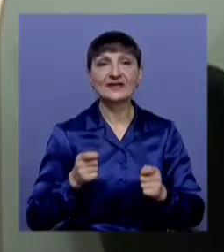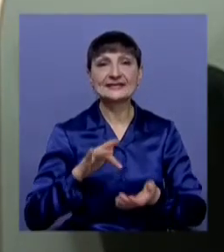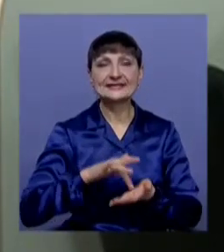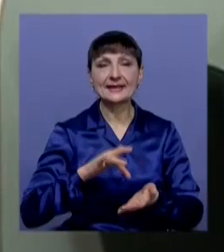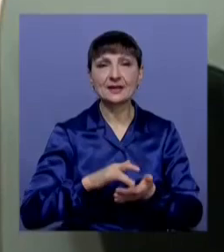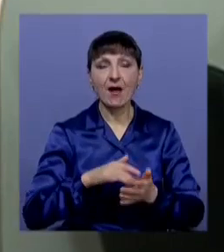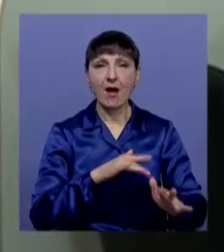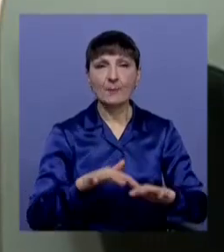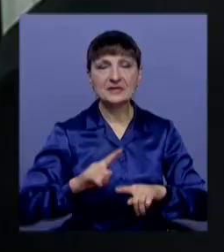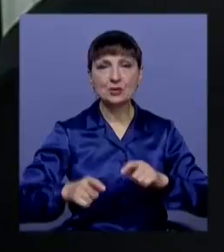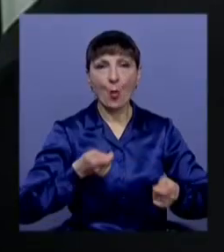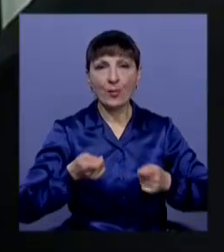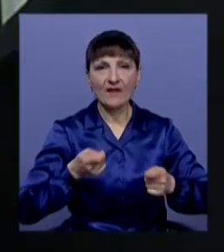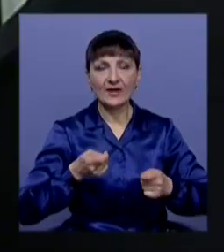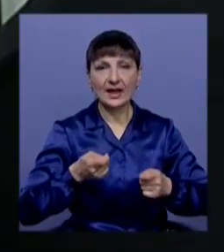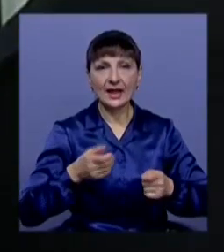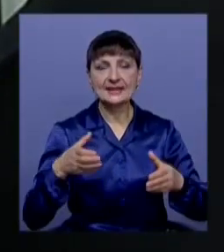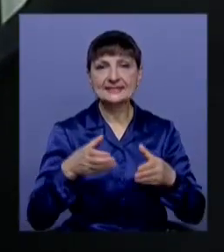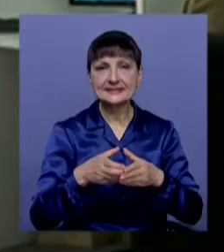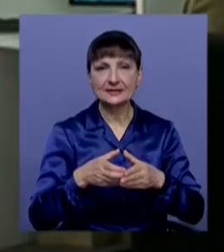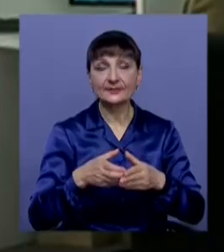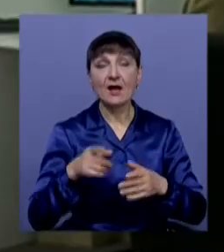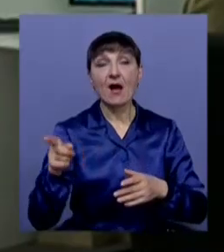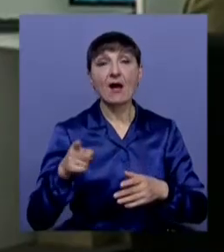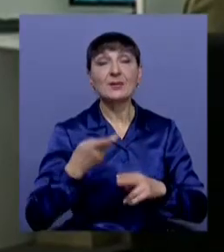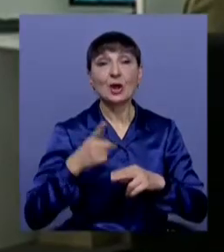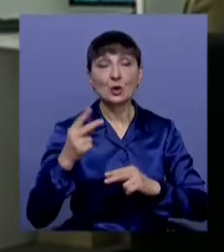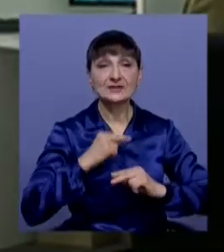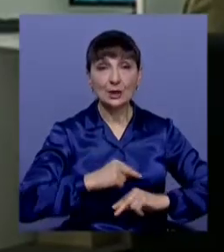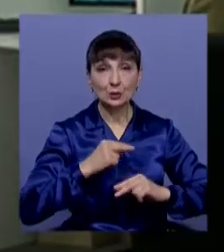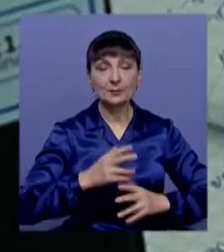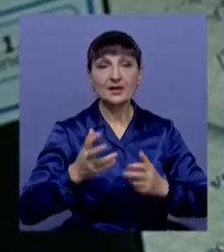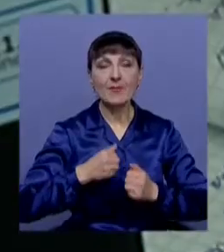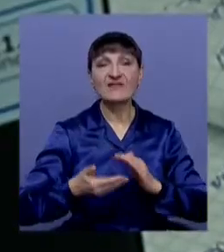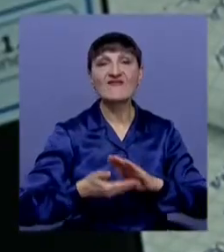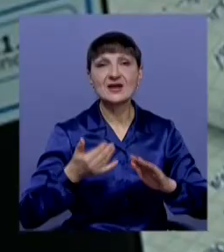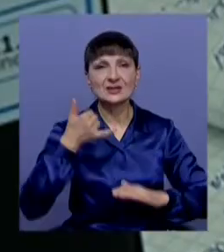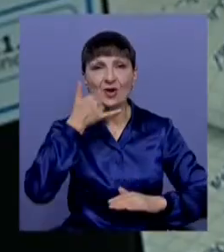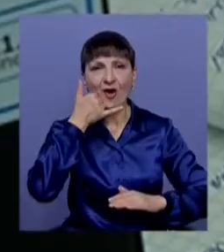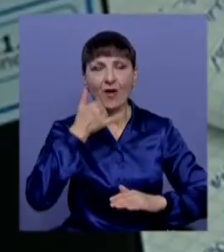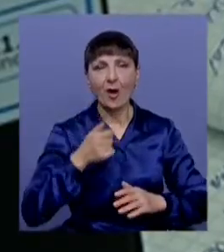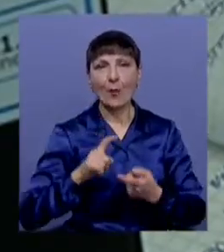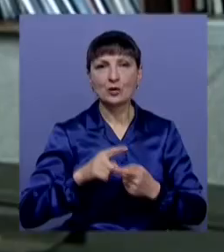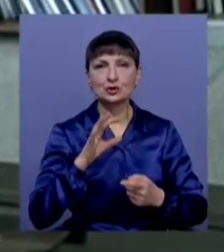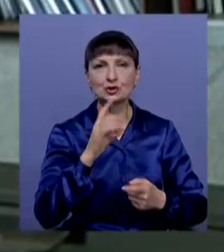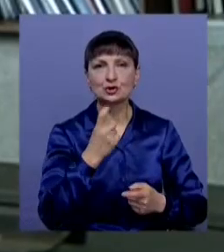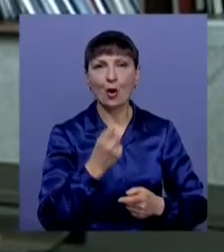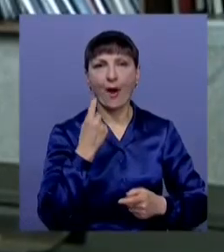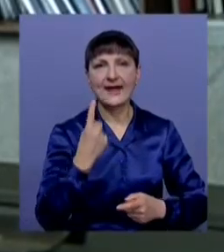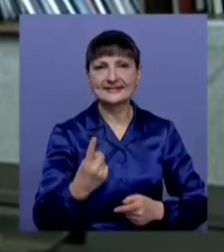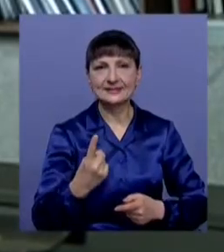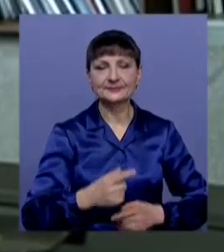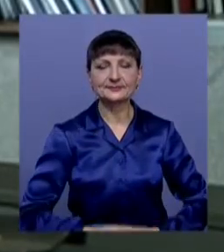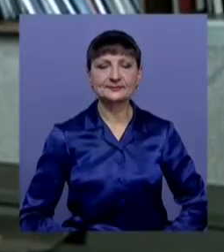Центра оперативного управления силами и средствами. Именно ее сотрудники принимают вызовы горожан по линии 101.